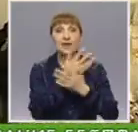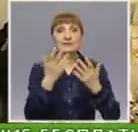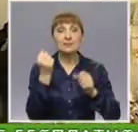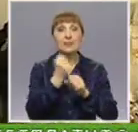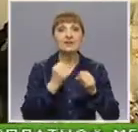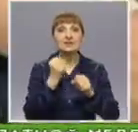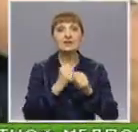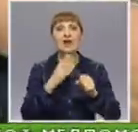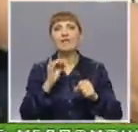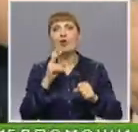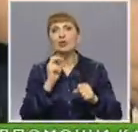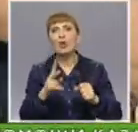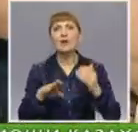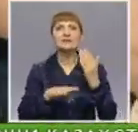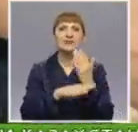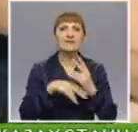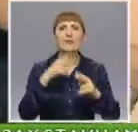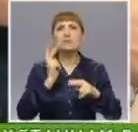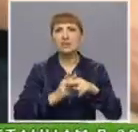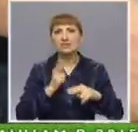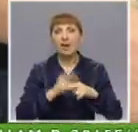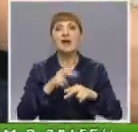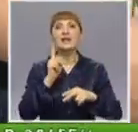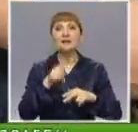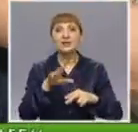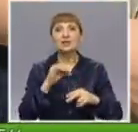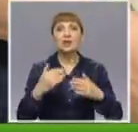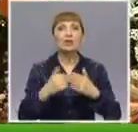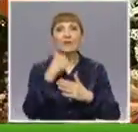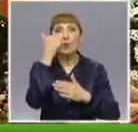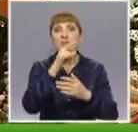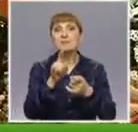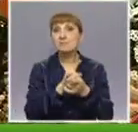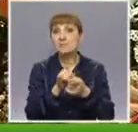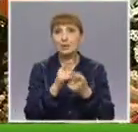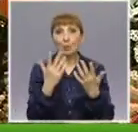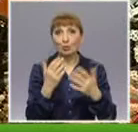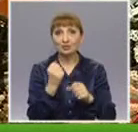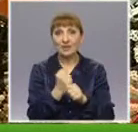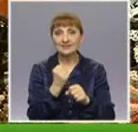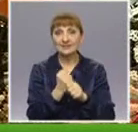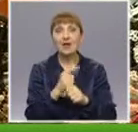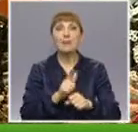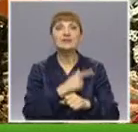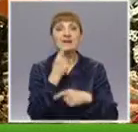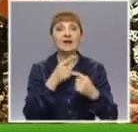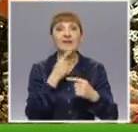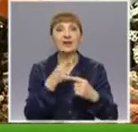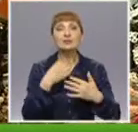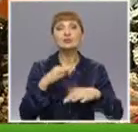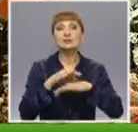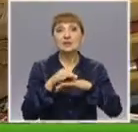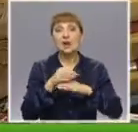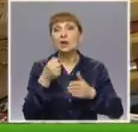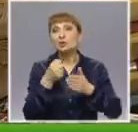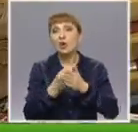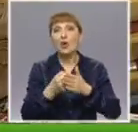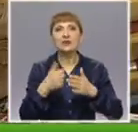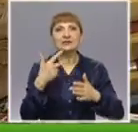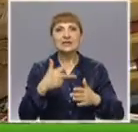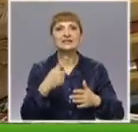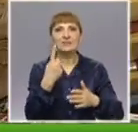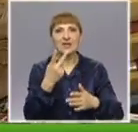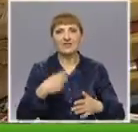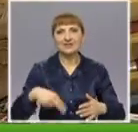поделки из войлока, дерева, металла. Нашлось место и новогоднему мылу ручной работы. Мастера обещают вести торговлю вплоть до самого